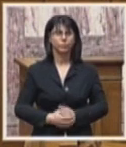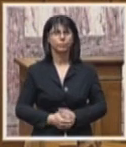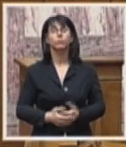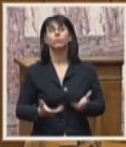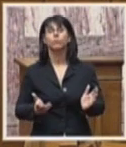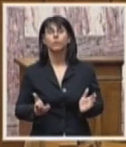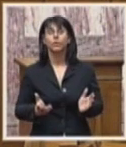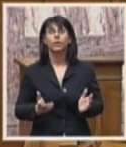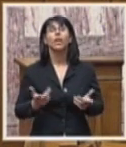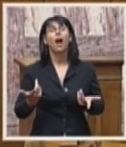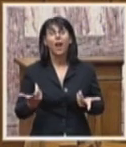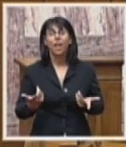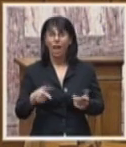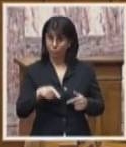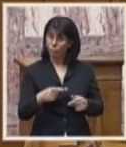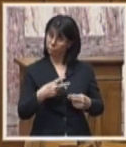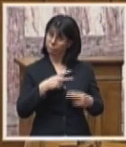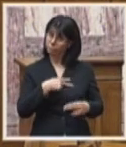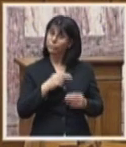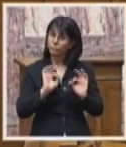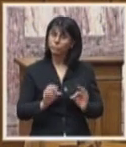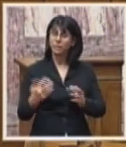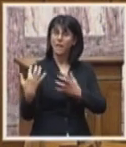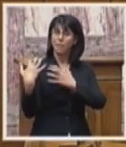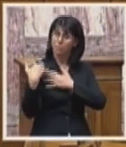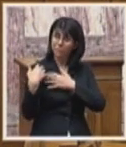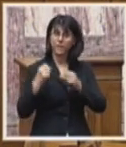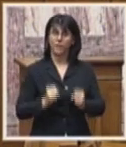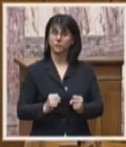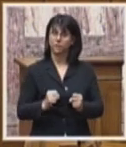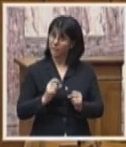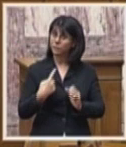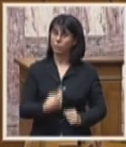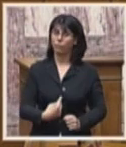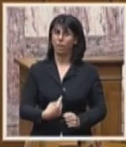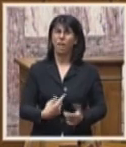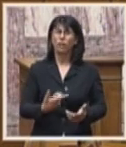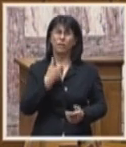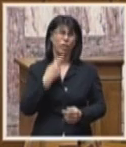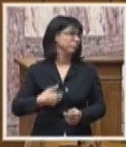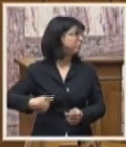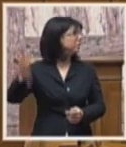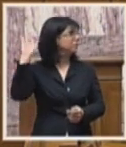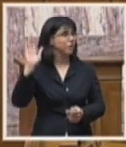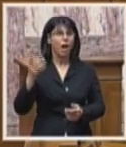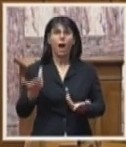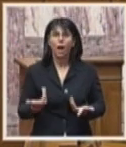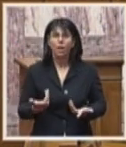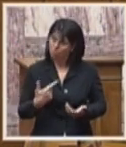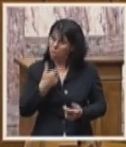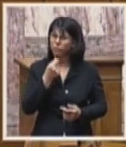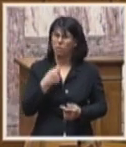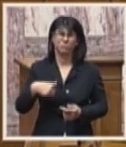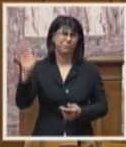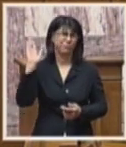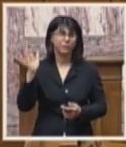Αλλά αυτή είναι η υπεύθυνη στάση. Ήταν πολύ εύκολο αυτό να το πω. Θα ήταν πολύ εύκολο αυτό να το πω.